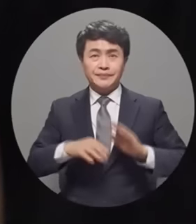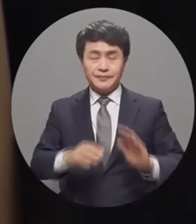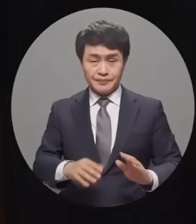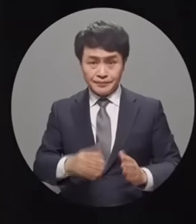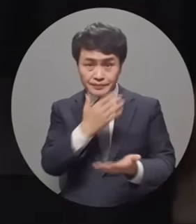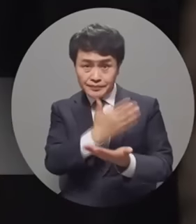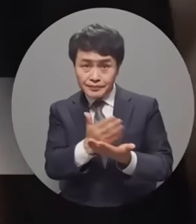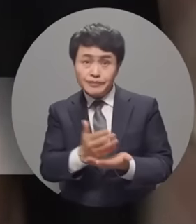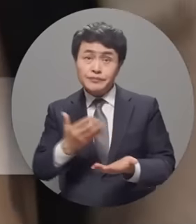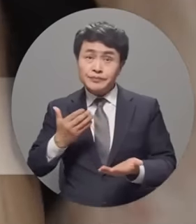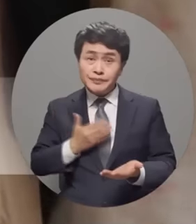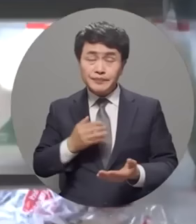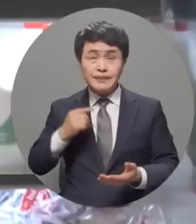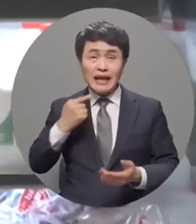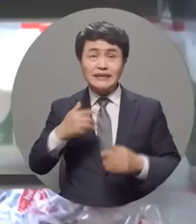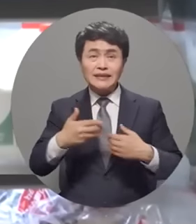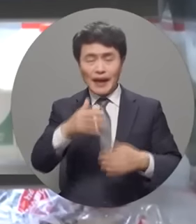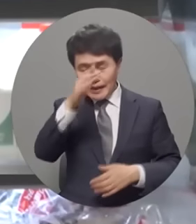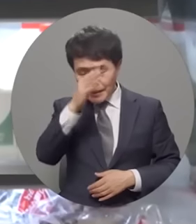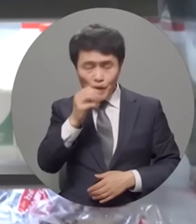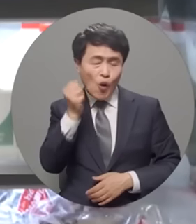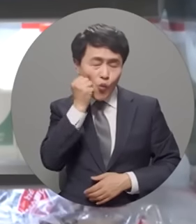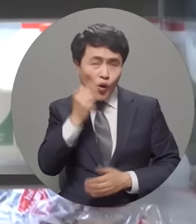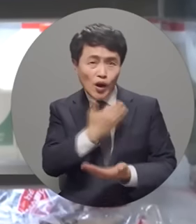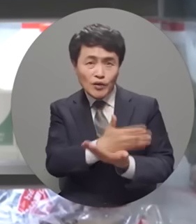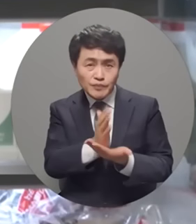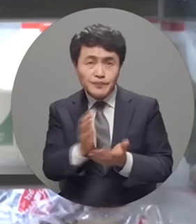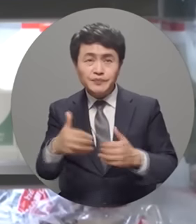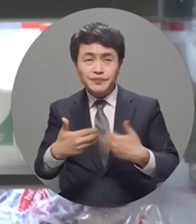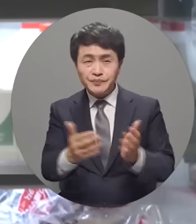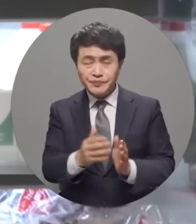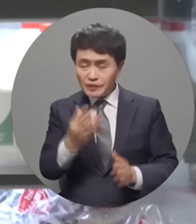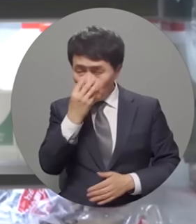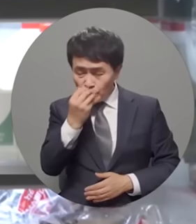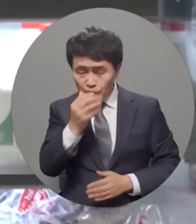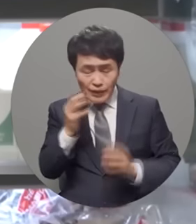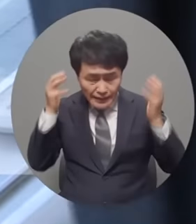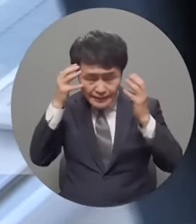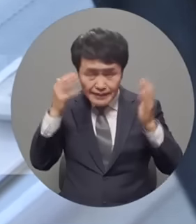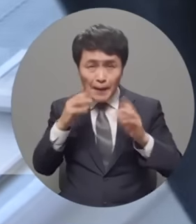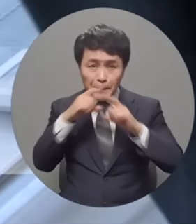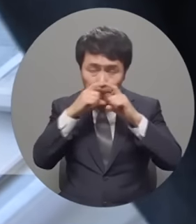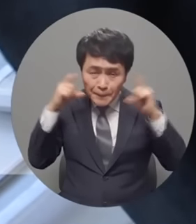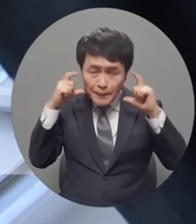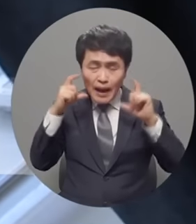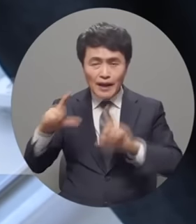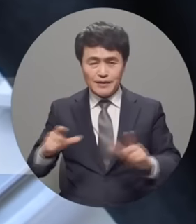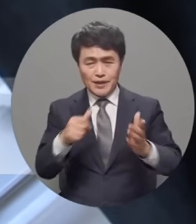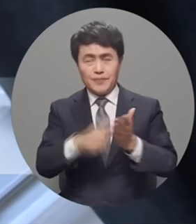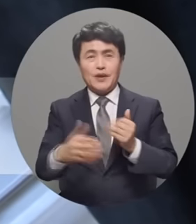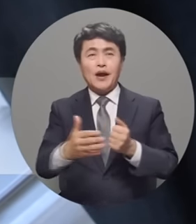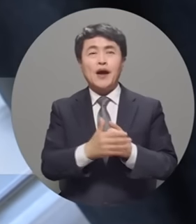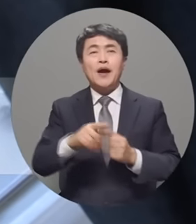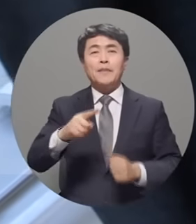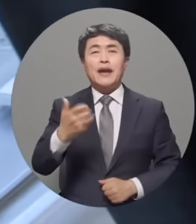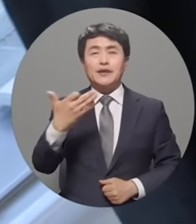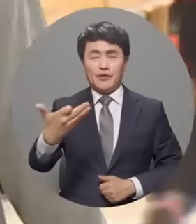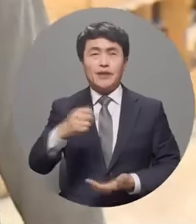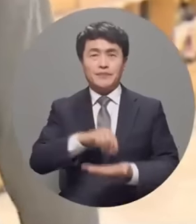품목은 우유와 치즈, 라면, 과자 등 식품들과 화장지, 샴푸, 마스크 등 생활용품